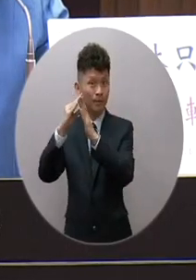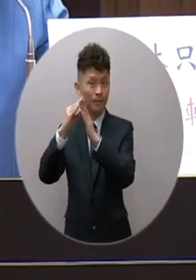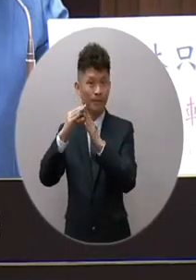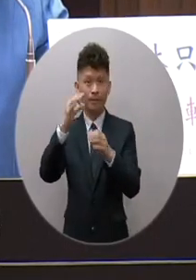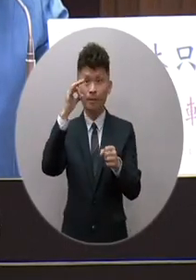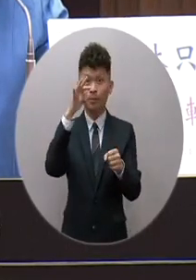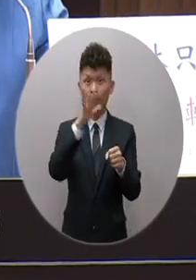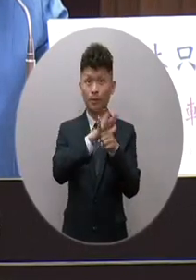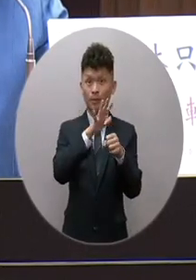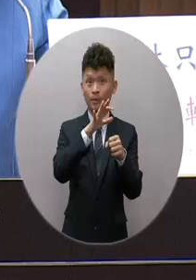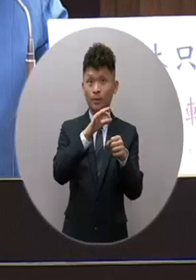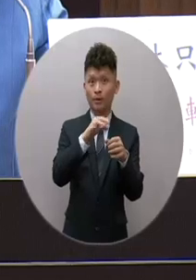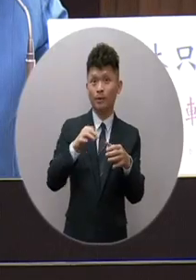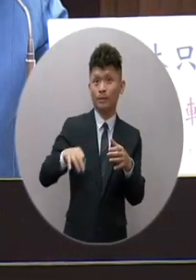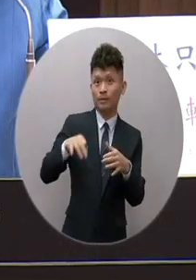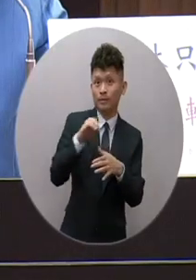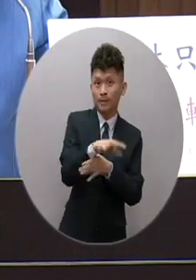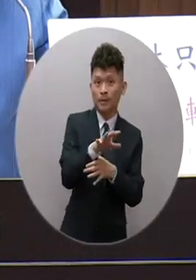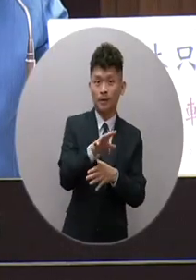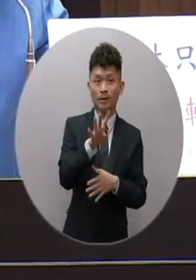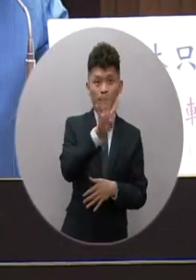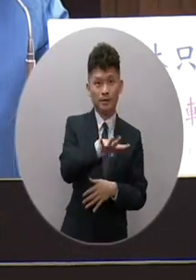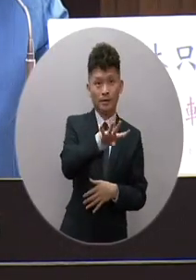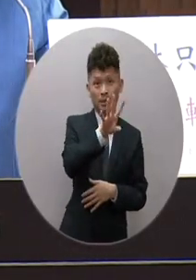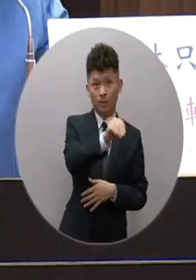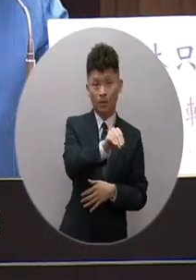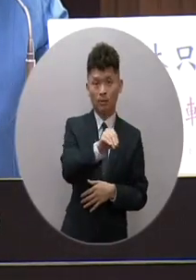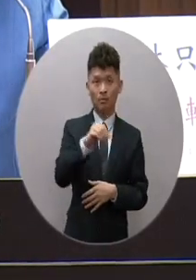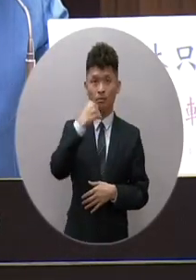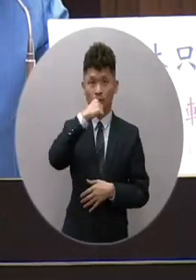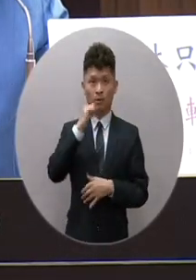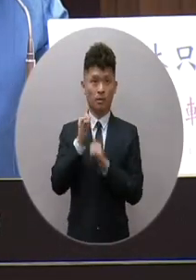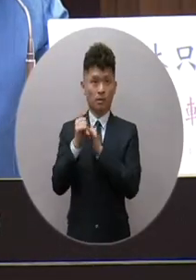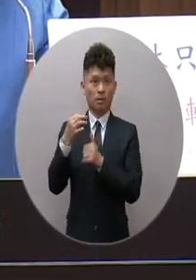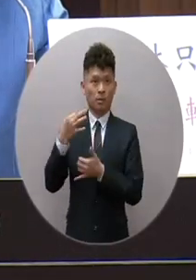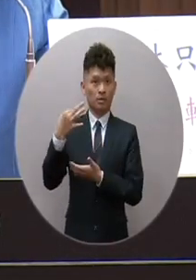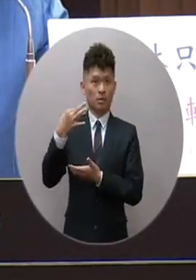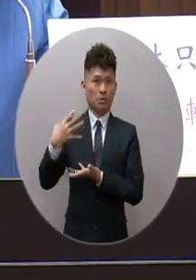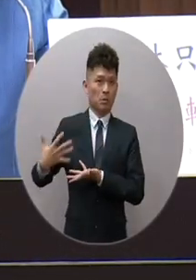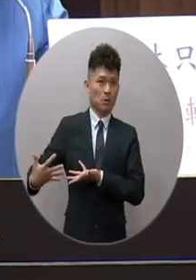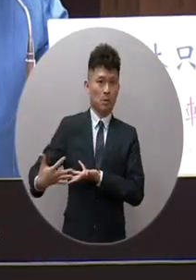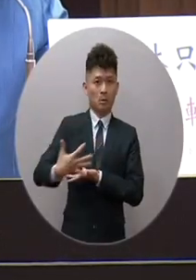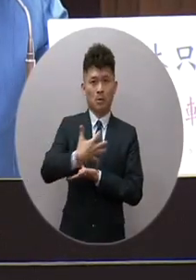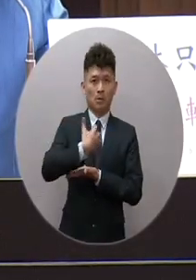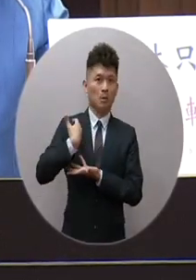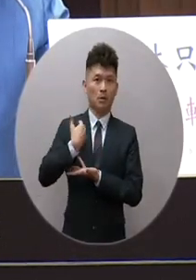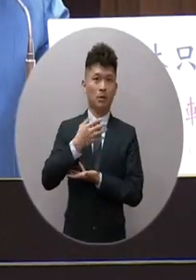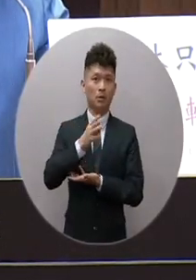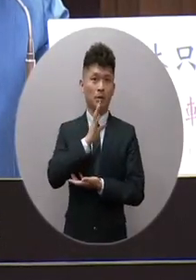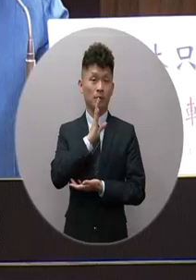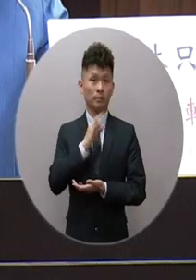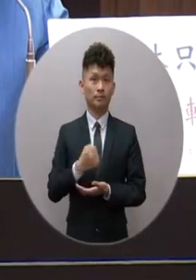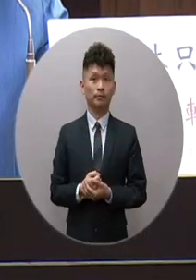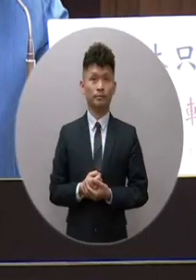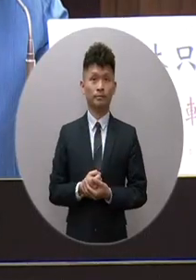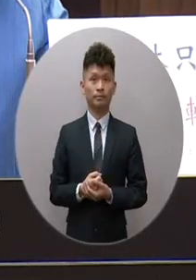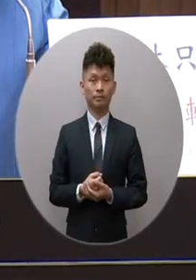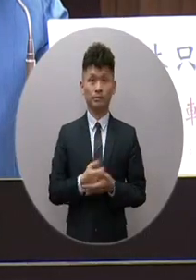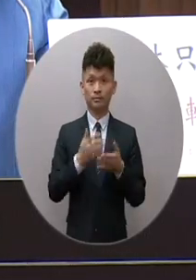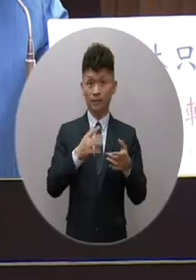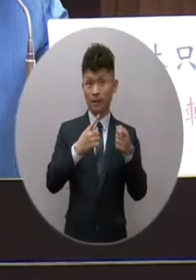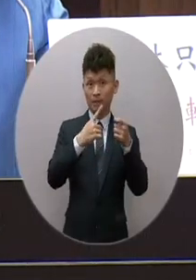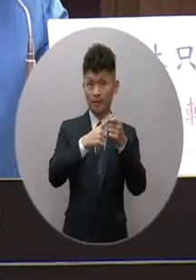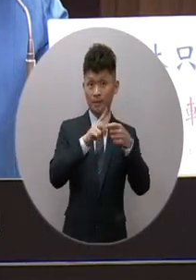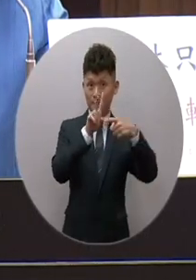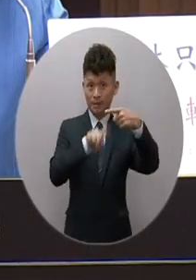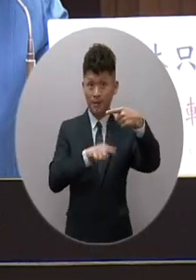了米其林，赞助米其林4000万，这是台湾人的钱，全国人民的纳税钱。那么去做米其林